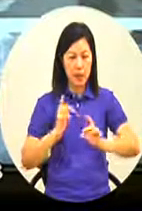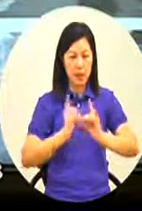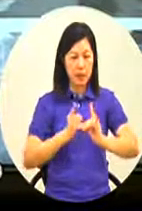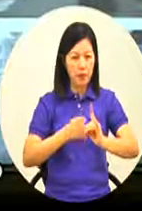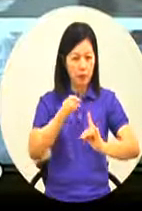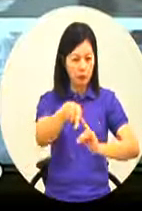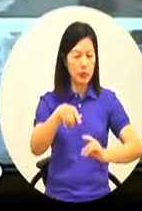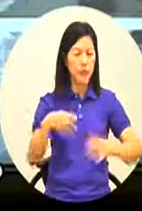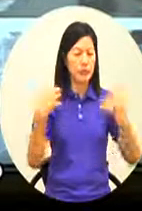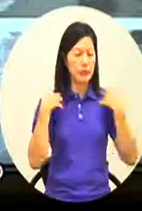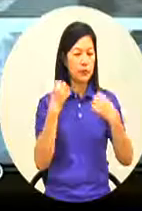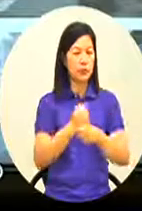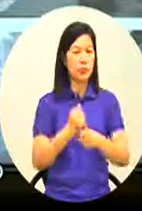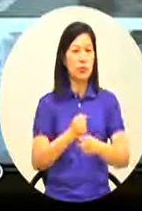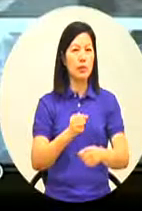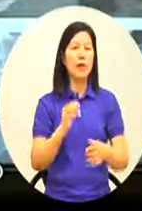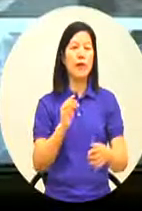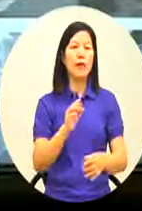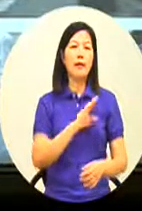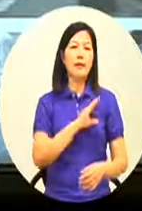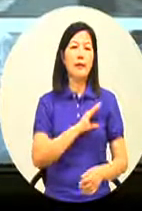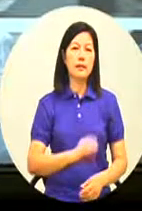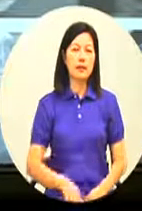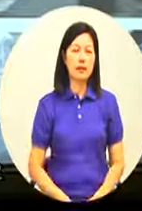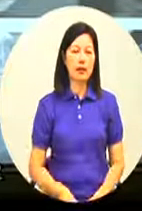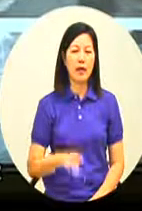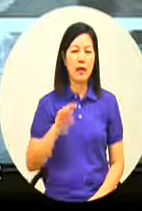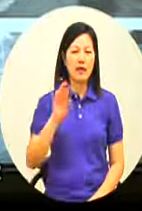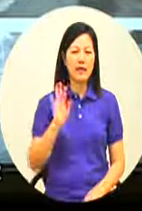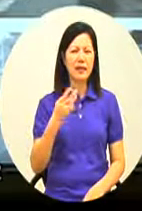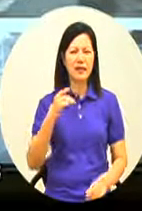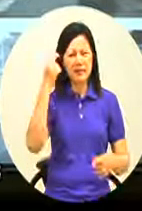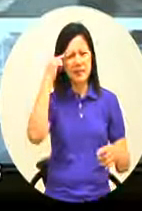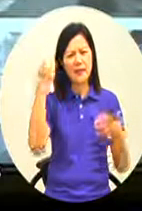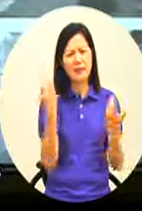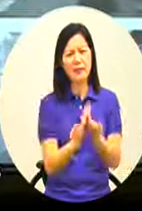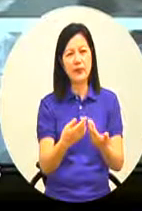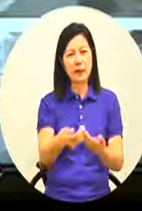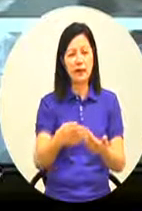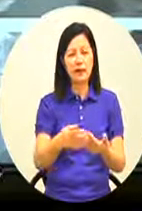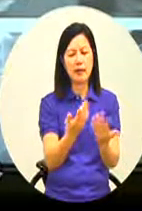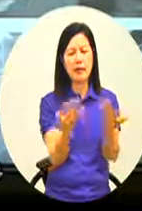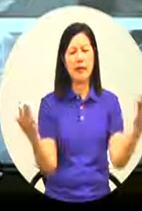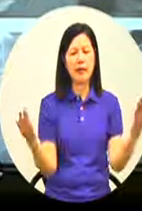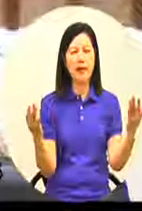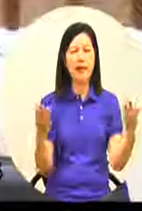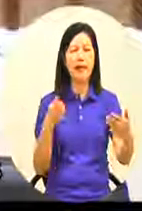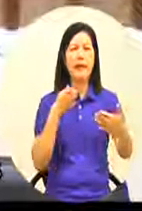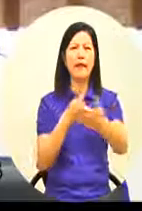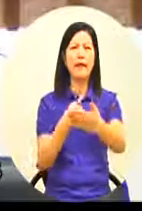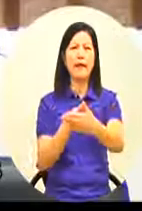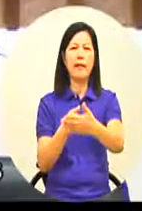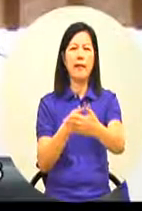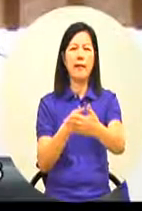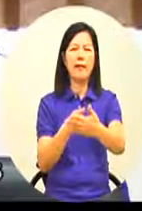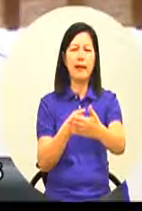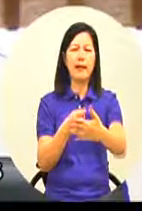做的宫殿，啊，印刷大饼，主持大饼，该拆起来，这个时候要靠谁